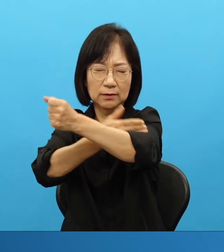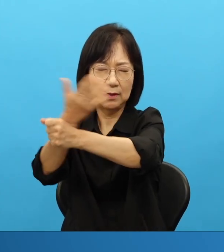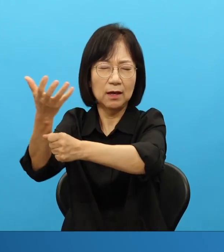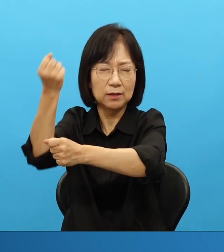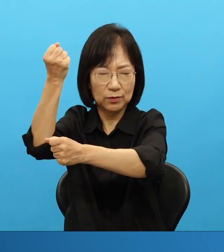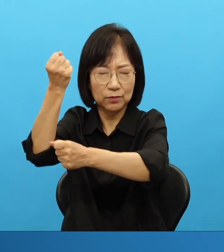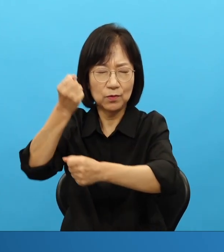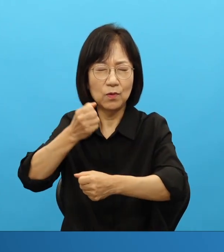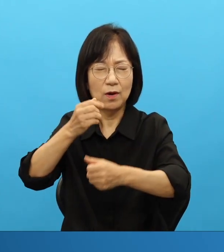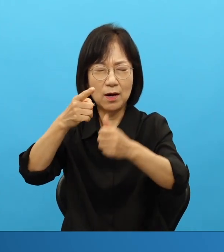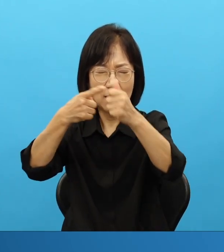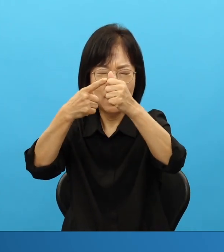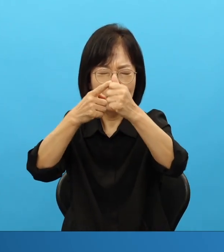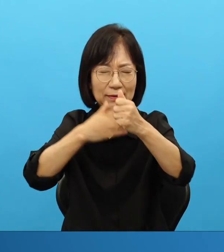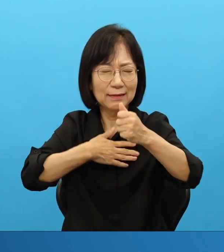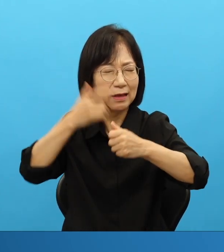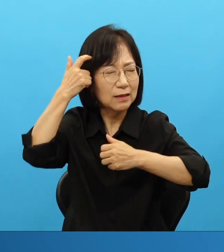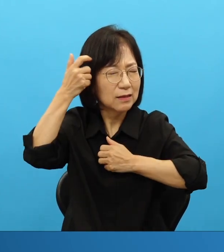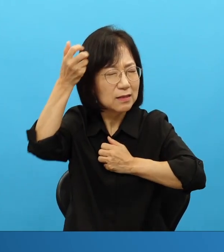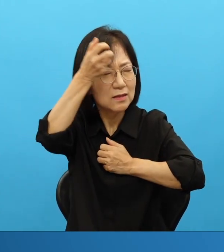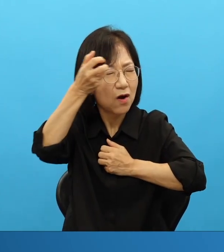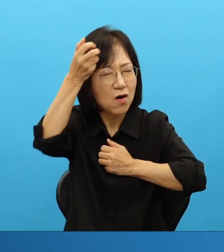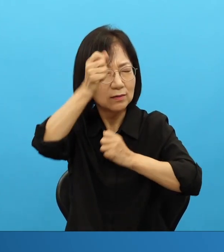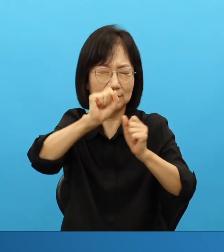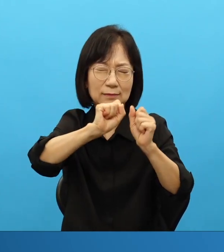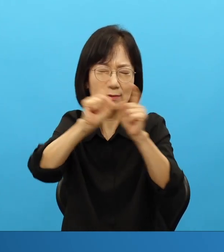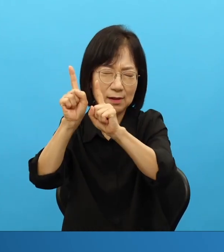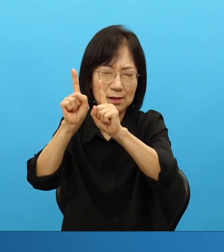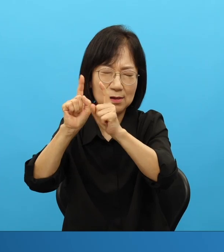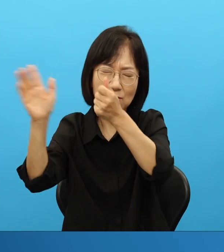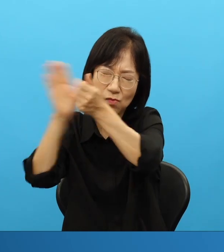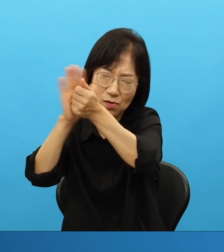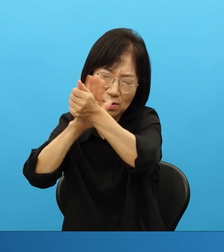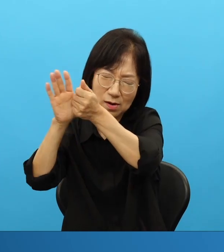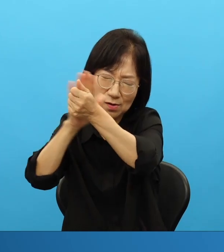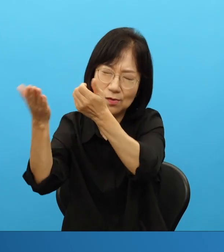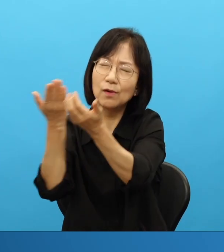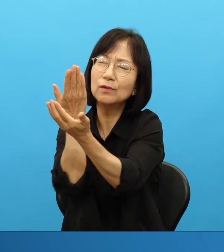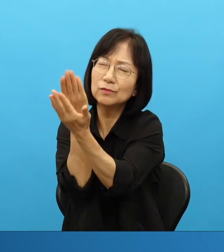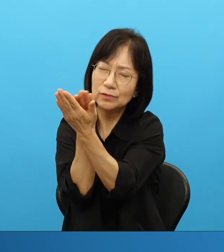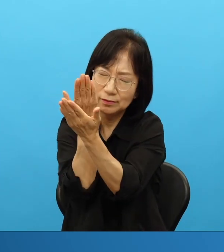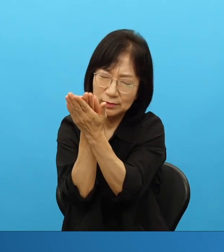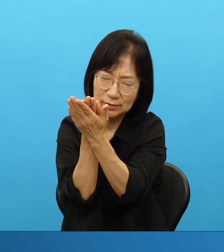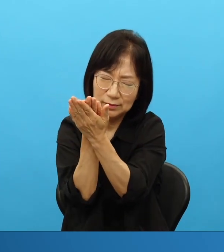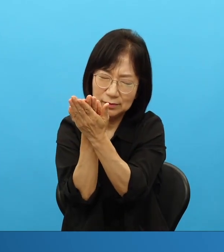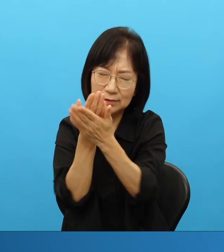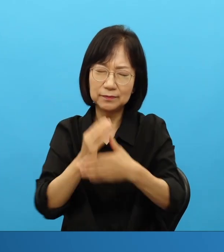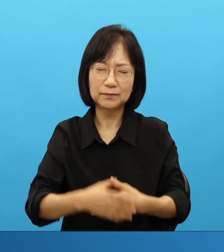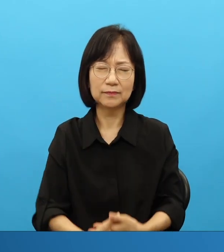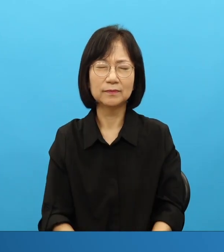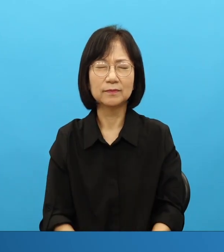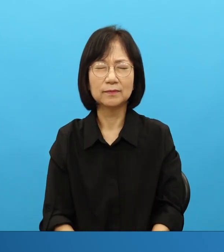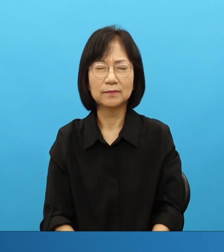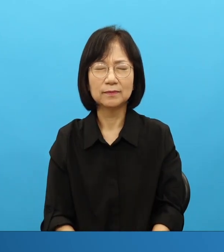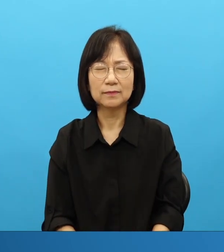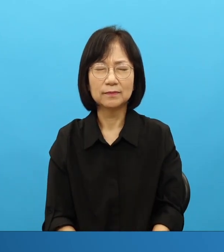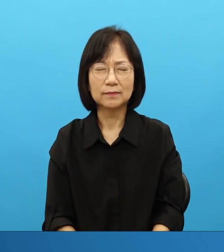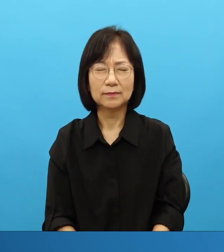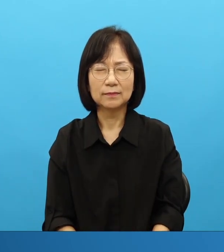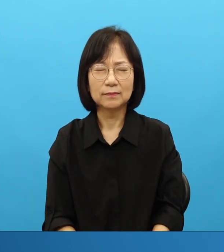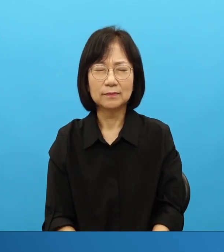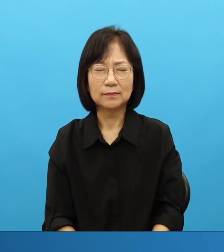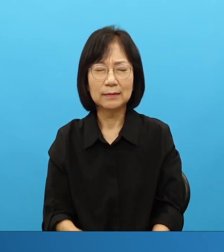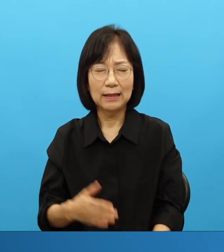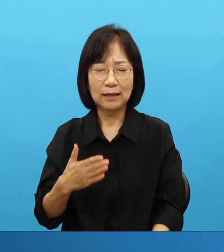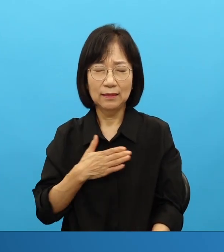나의 영을 살리는 위로가 있게 해 주옵소서. Lord, through your power, may we first receive your comfort so that we can be restored.